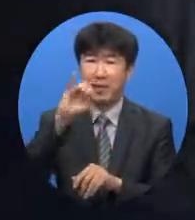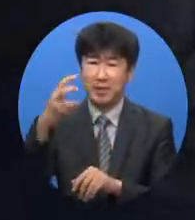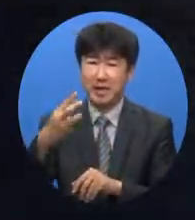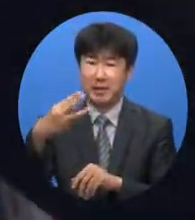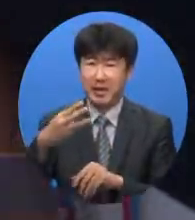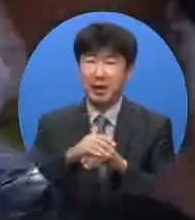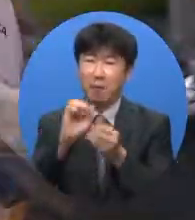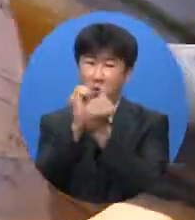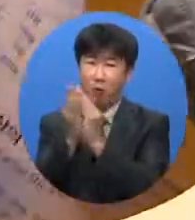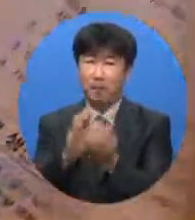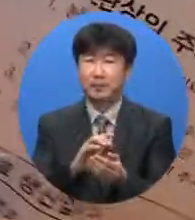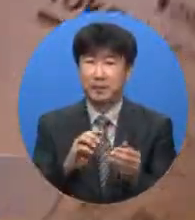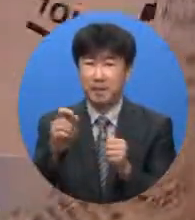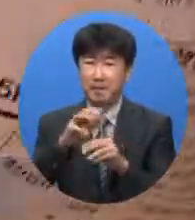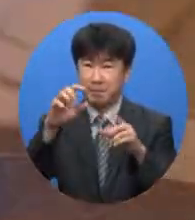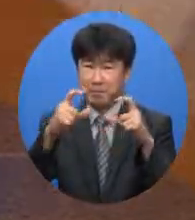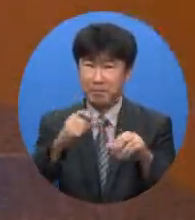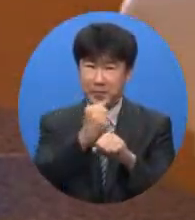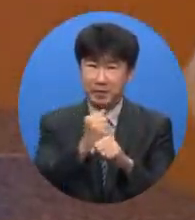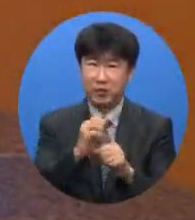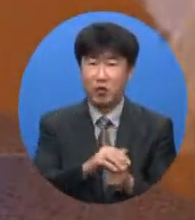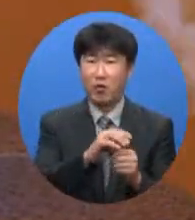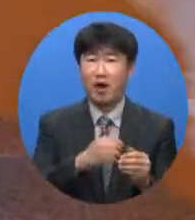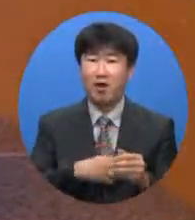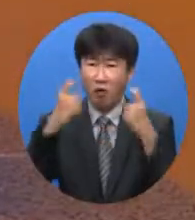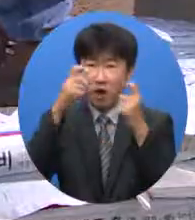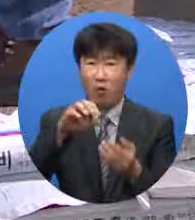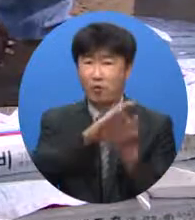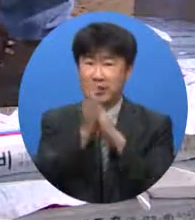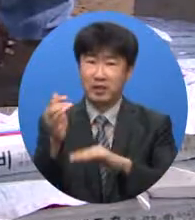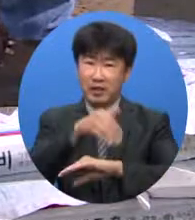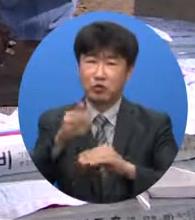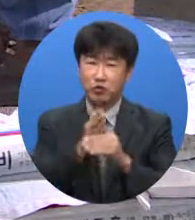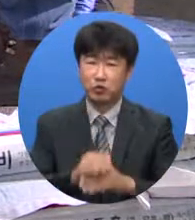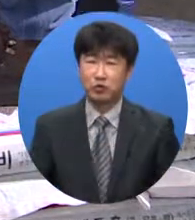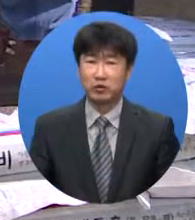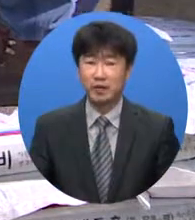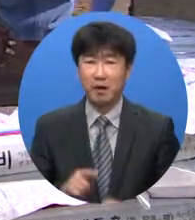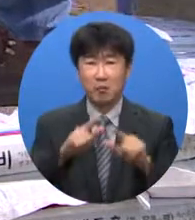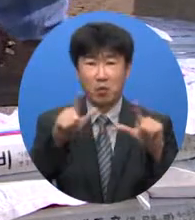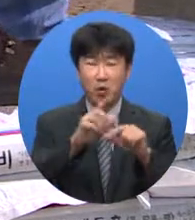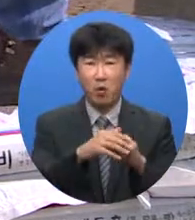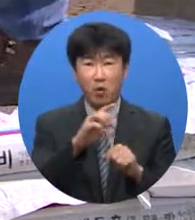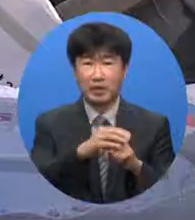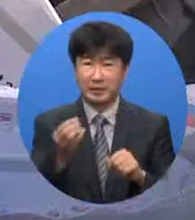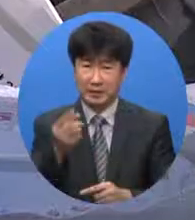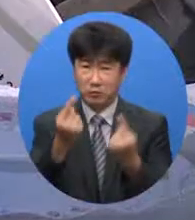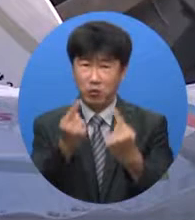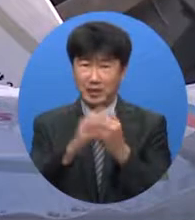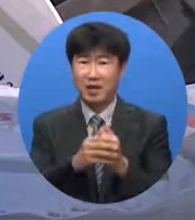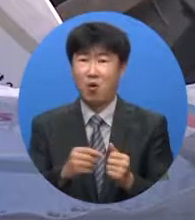조성해 합천의 새로운 명소로 탈바꿈시킨다는 계획입니다. 이번에 파종한 메밀 품종은 다원으로 일반